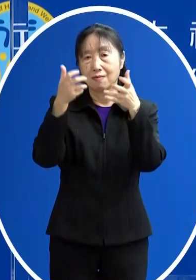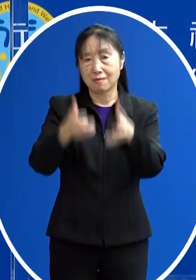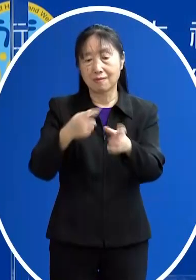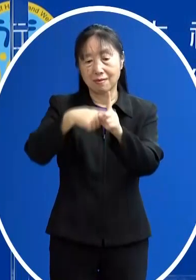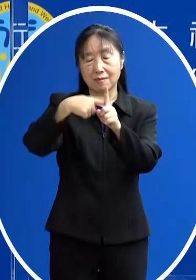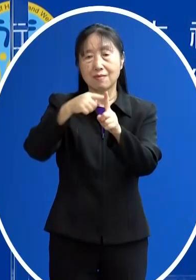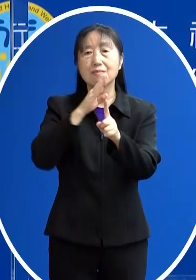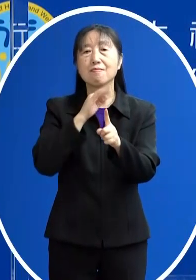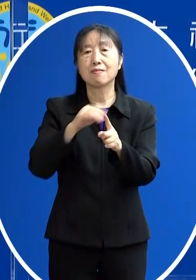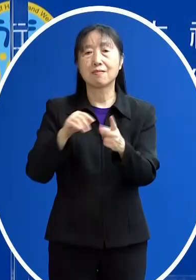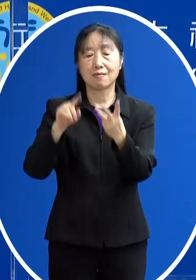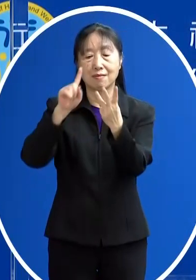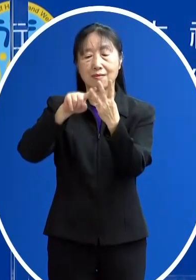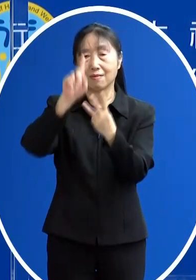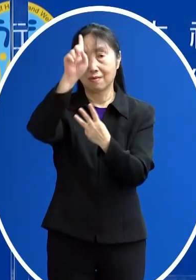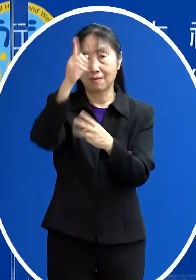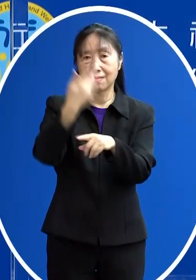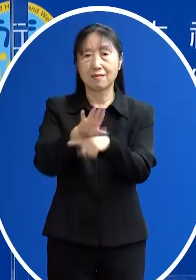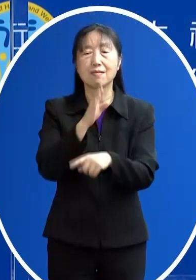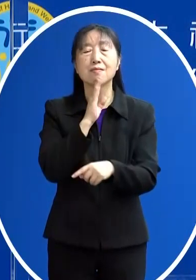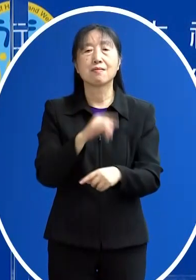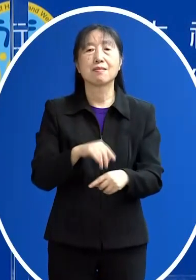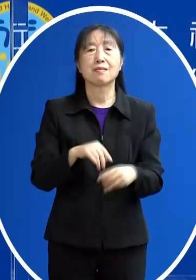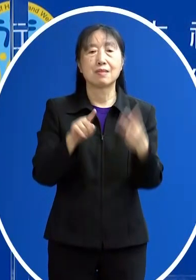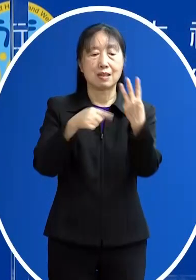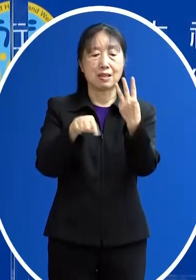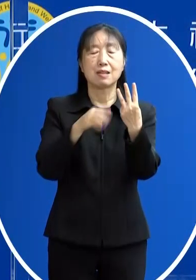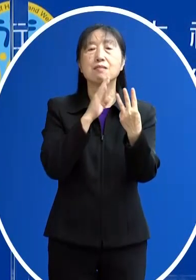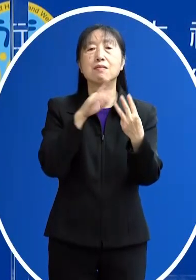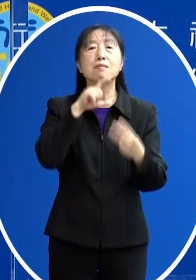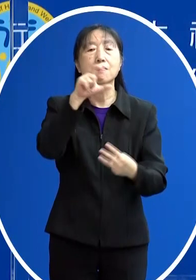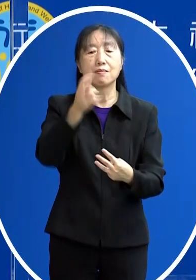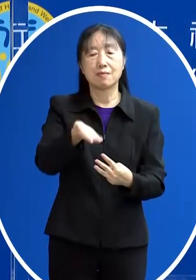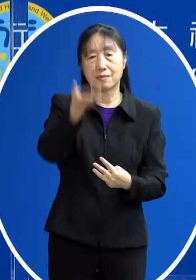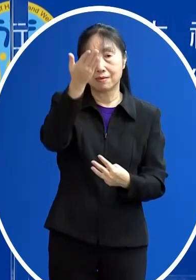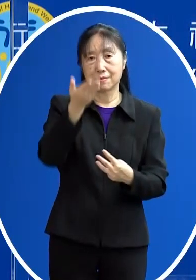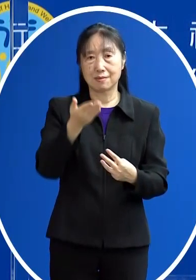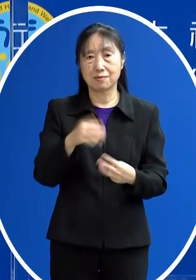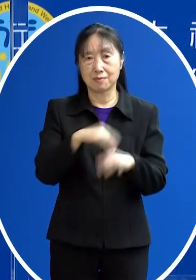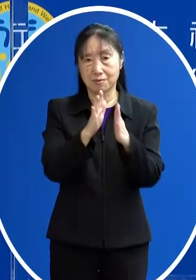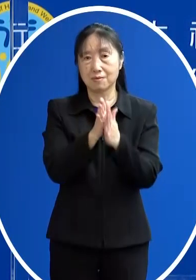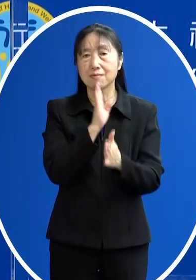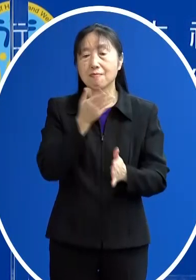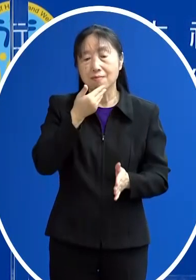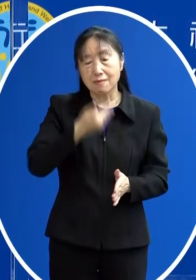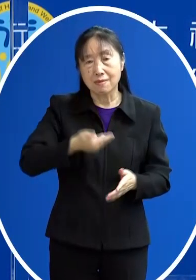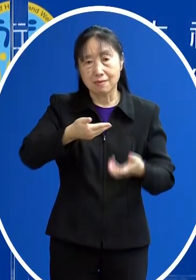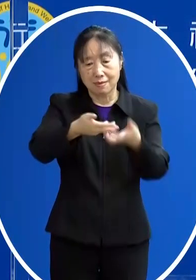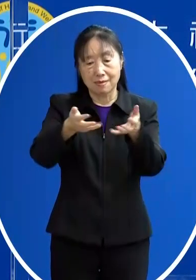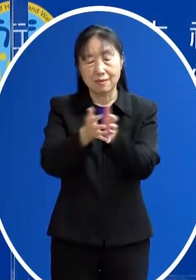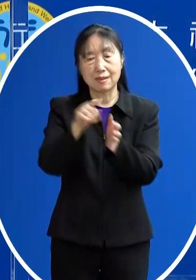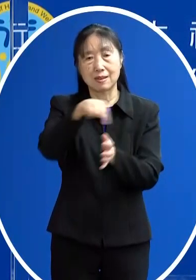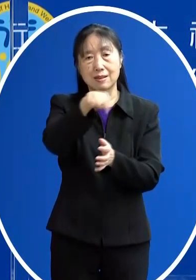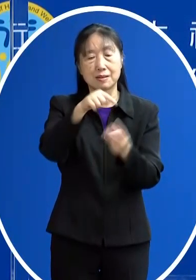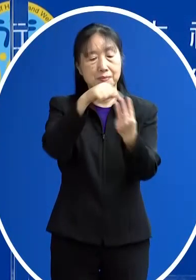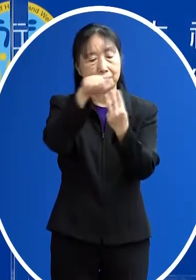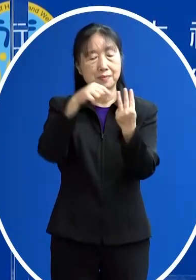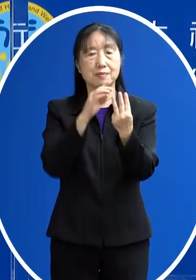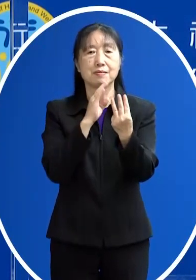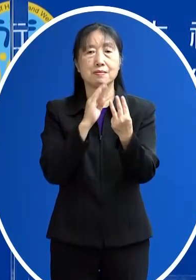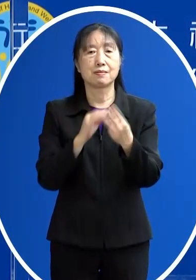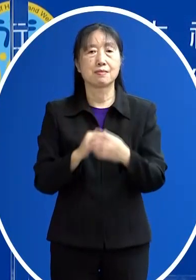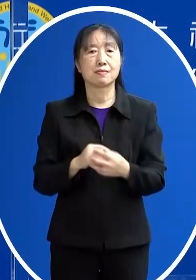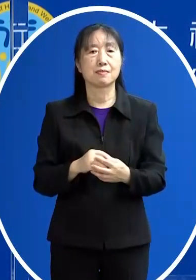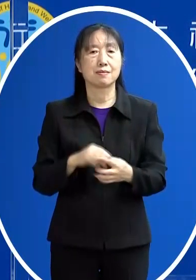其中1位死亡。那这3例都是在60岁以上的这个长者。那我们可以看到说，我们目前整